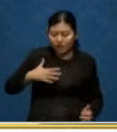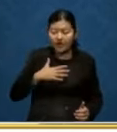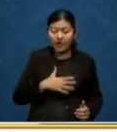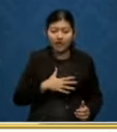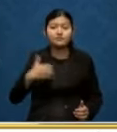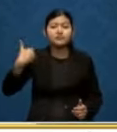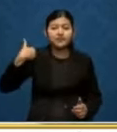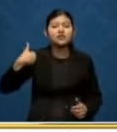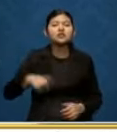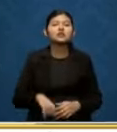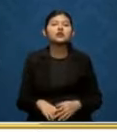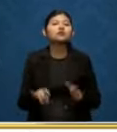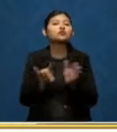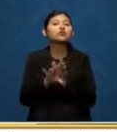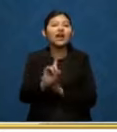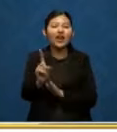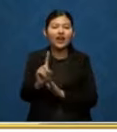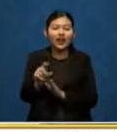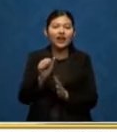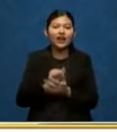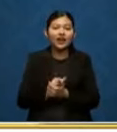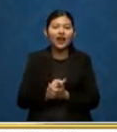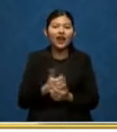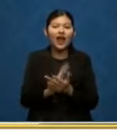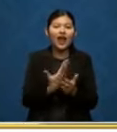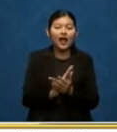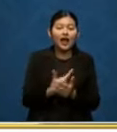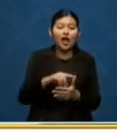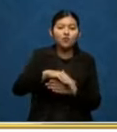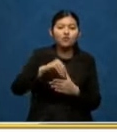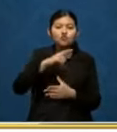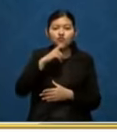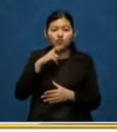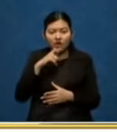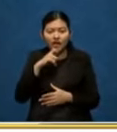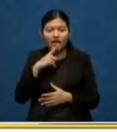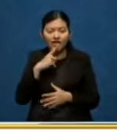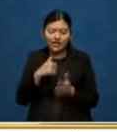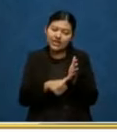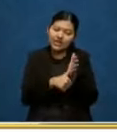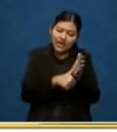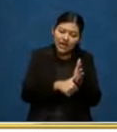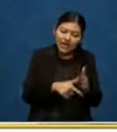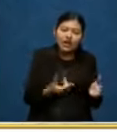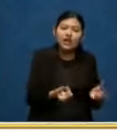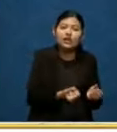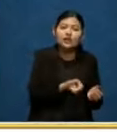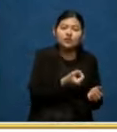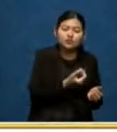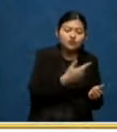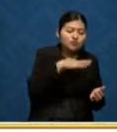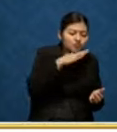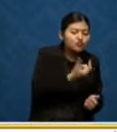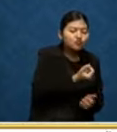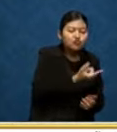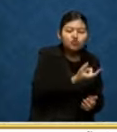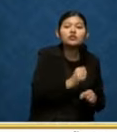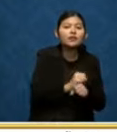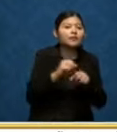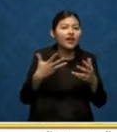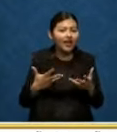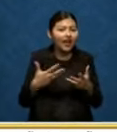สุดท้ายแล้วนะครับเราจะควบคุมราคาหมูกรอบเพื่อแก้ไขราคาหมูตกต่ำได้อย่างไรนะครับก็ผม